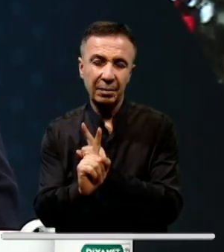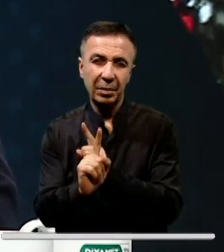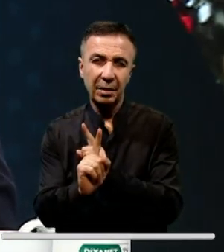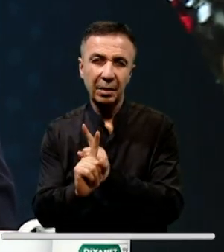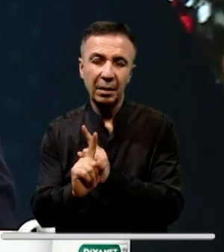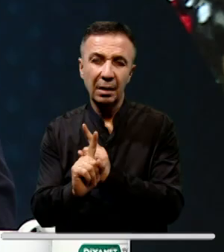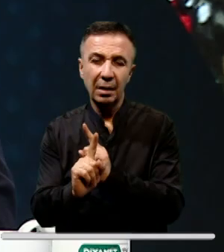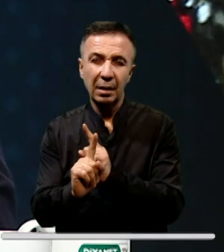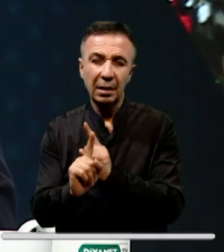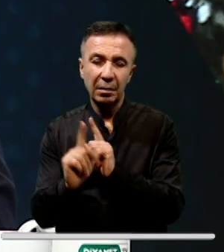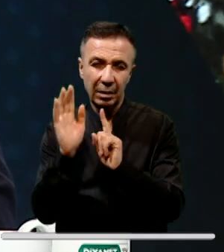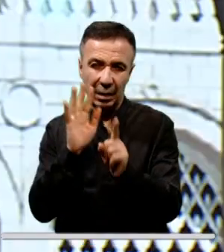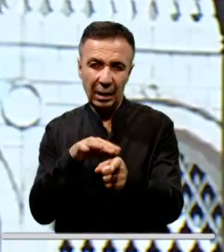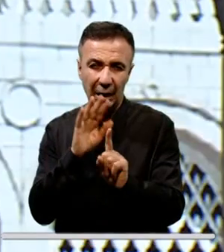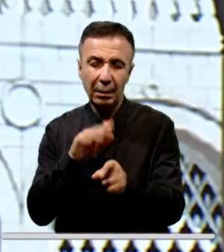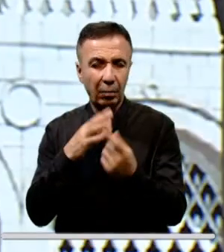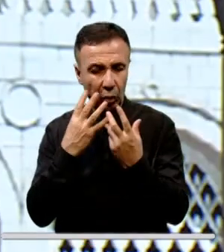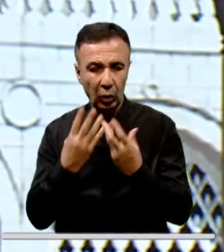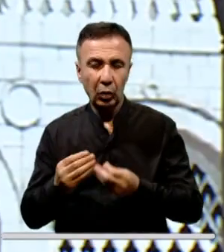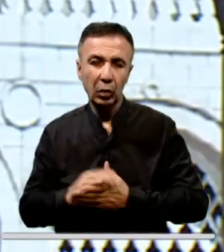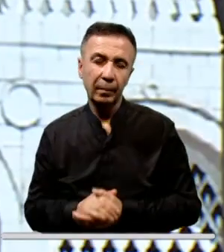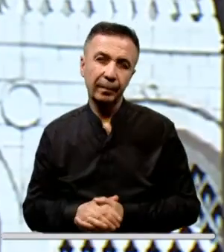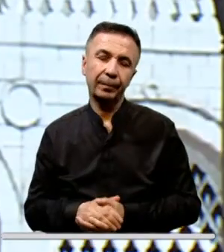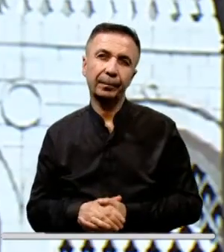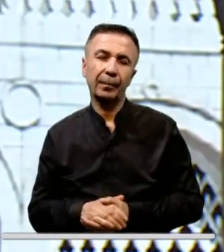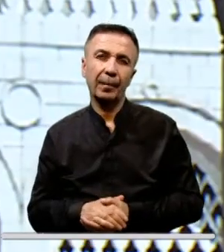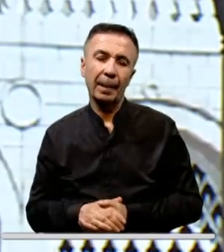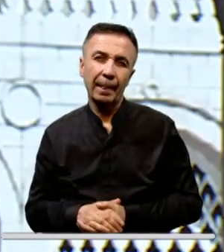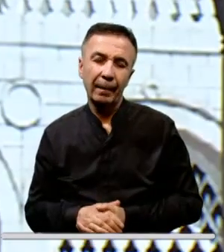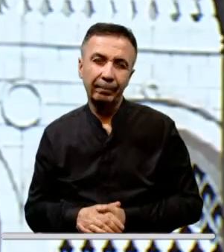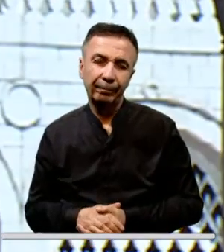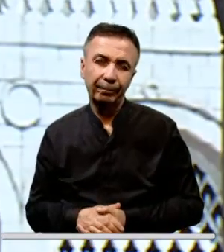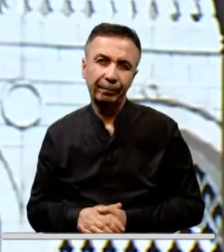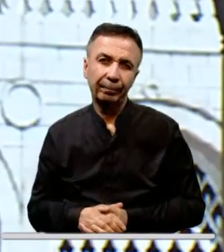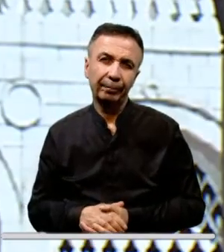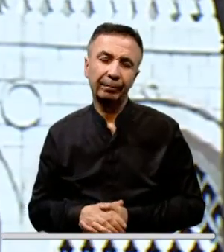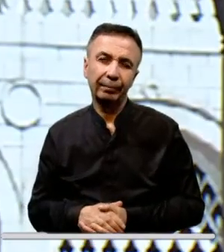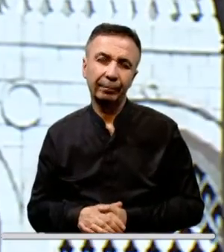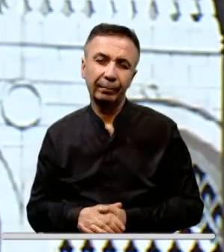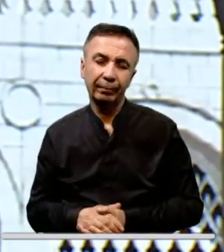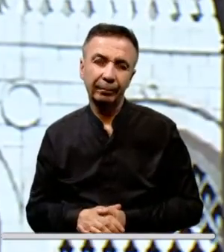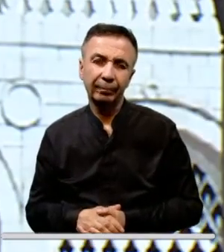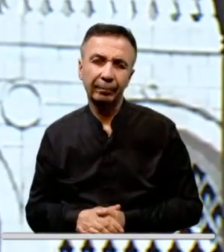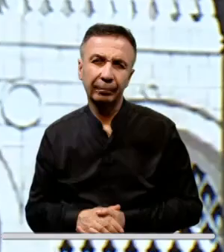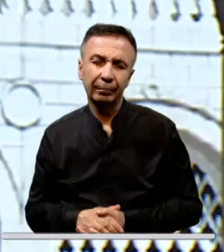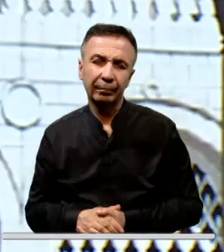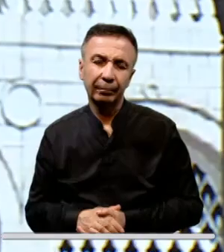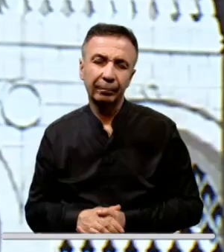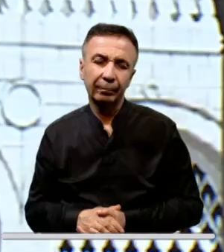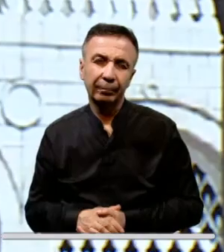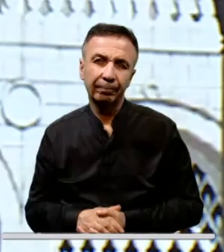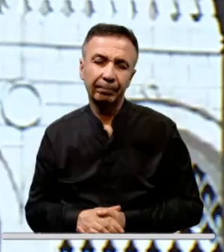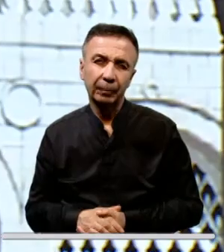namazı bozulmaz istihlaf ettiği yerine Halef olarak seçtiği kişi kaldığı yerden devam eder ve